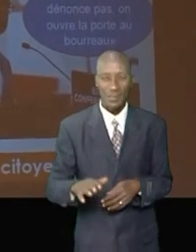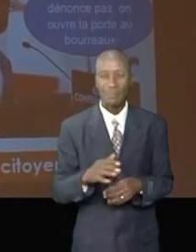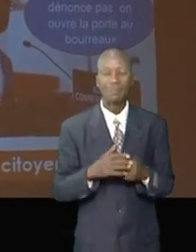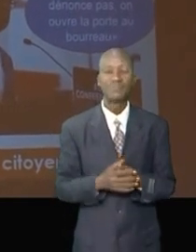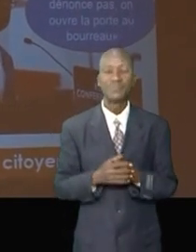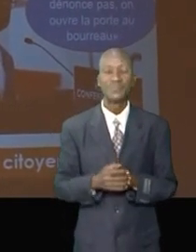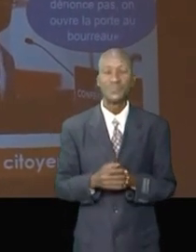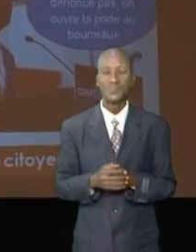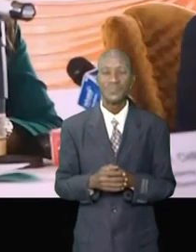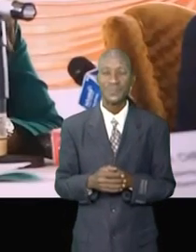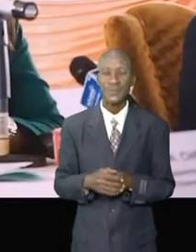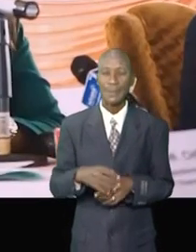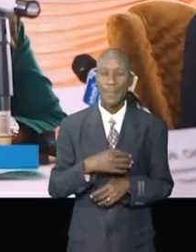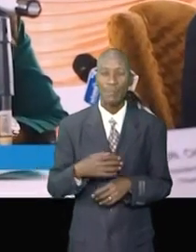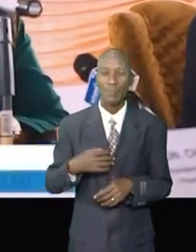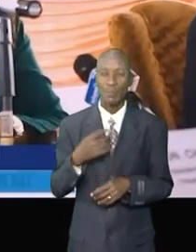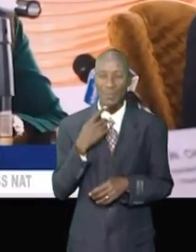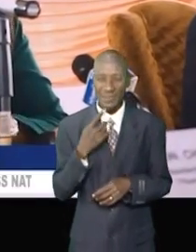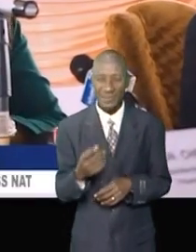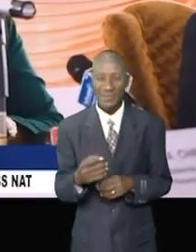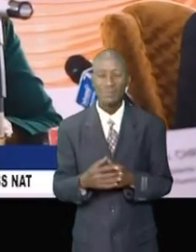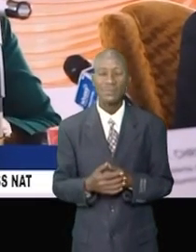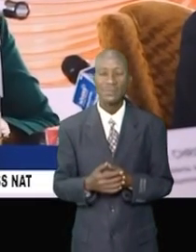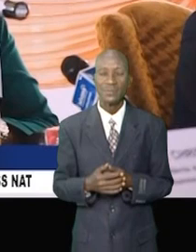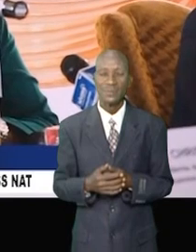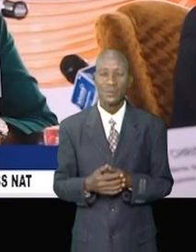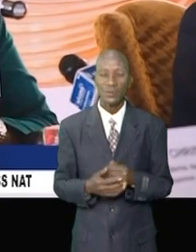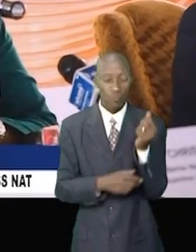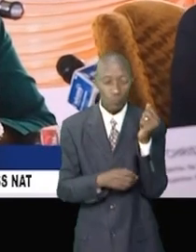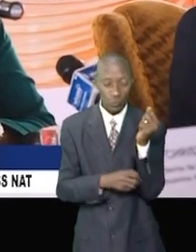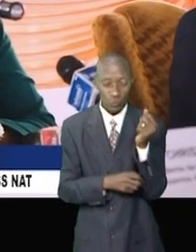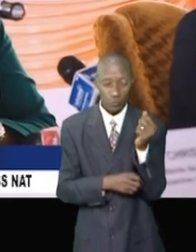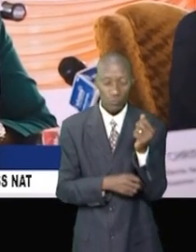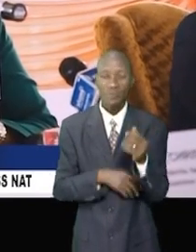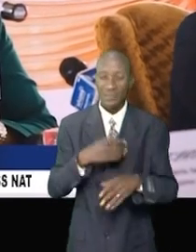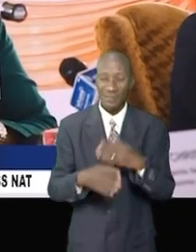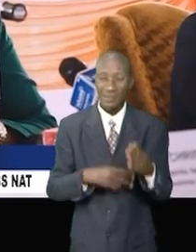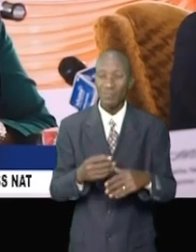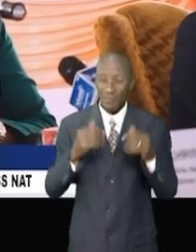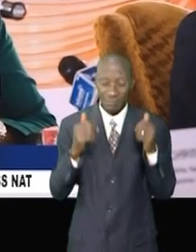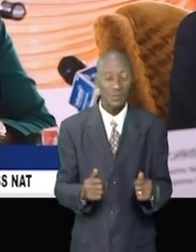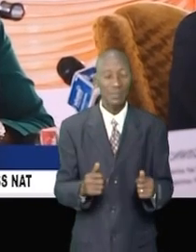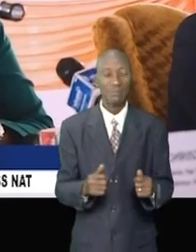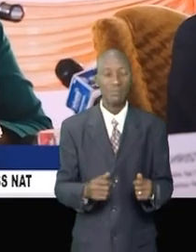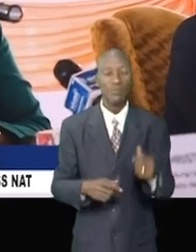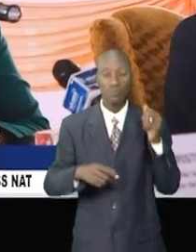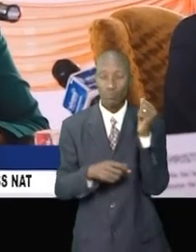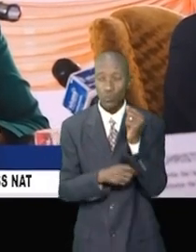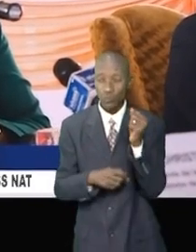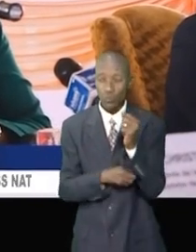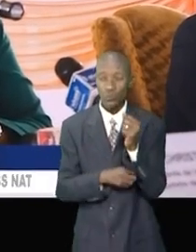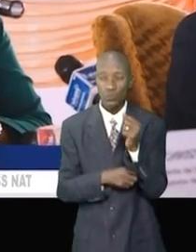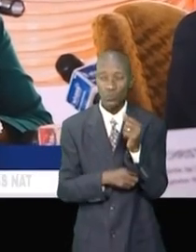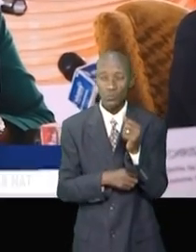démontré qu'on peut être puissant, qu'on peut être un homme d'église, qu'on peut siéger au sommet de ce monde, mais aimer la